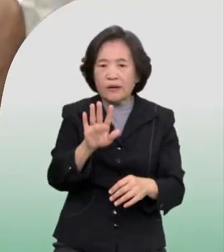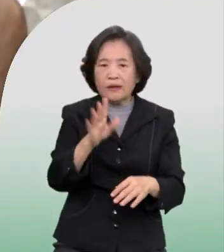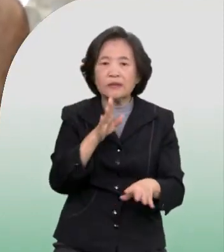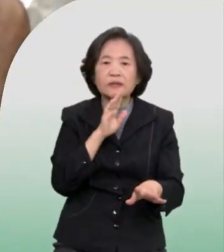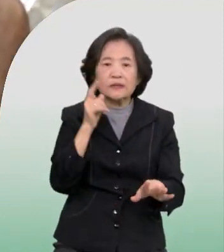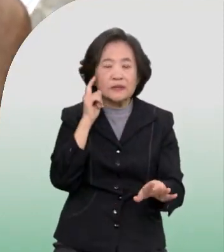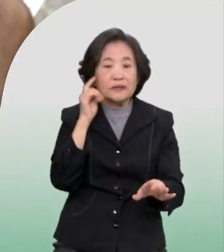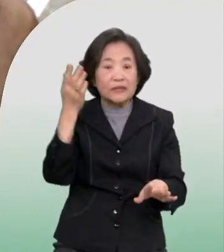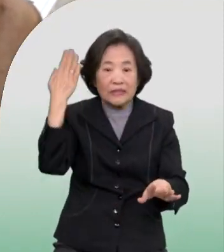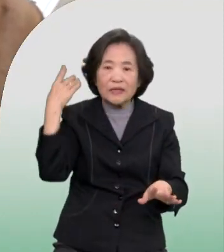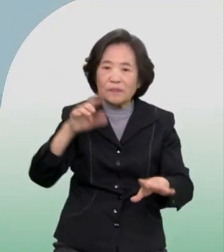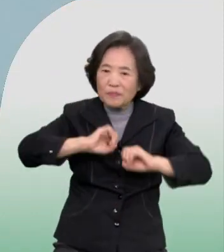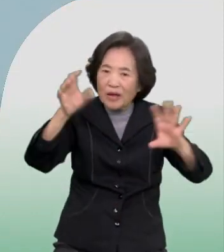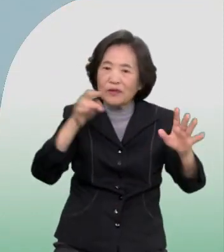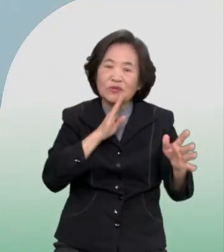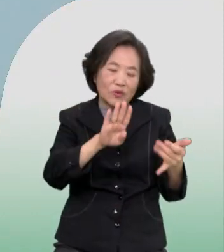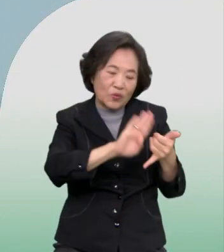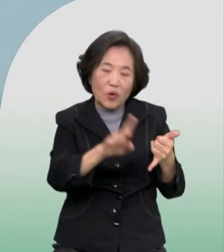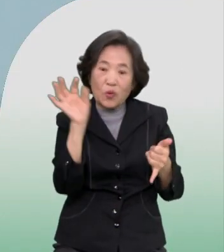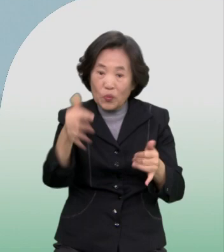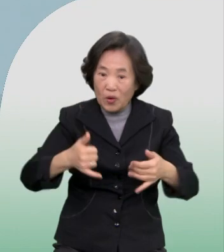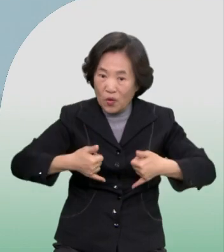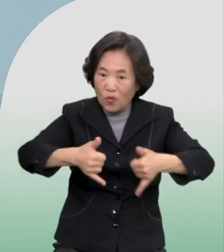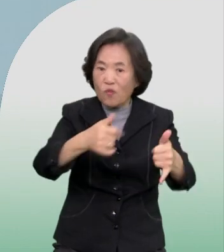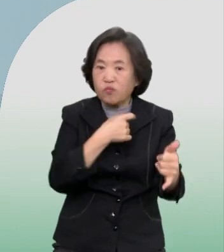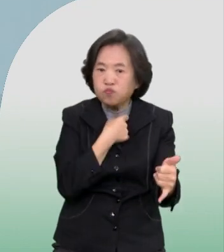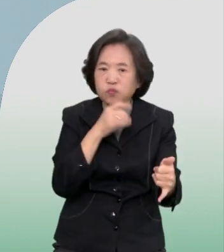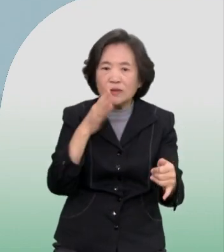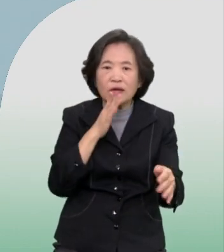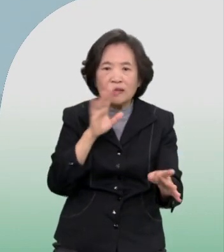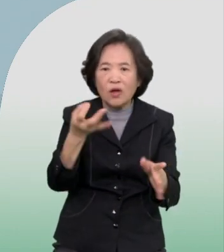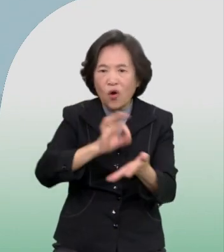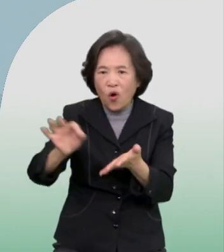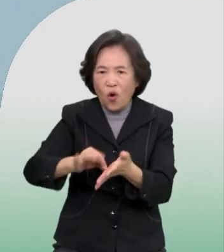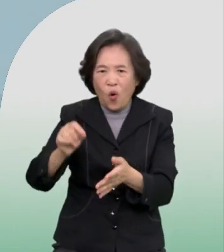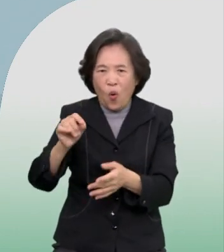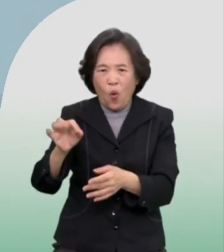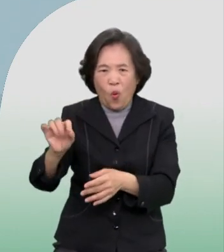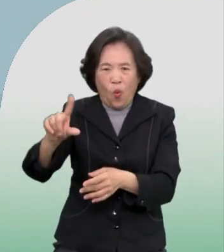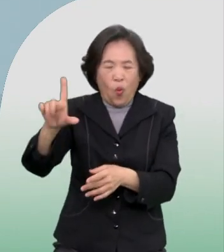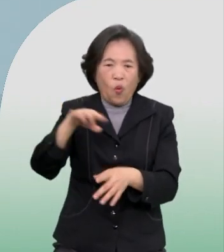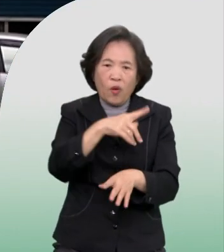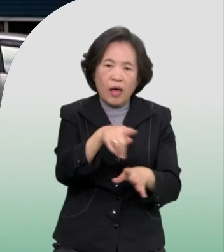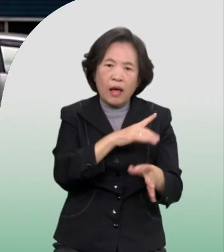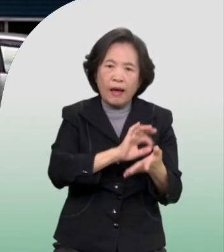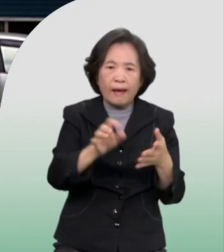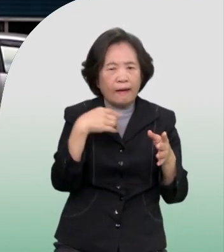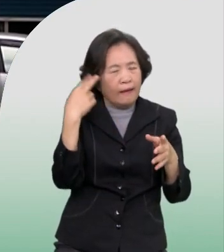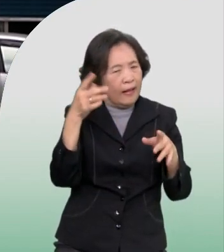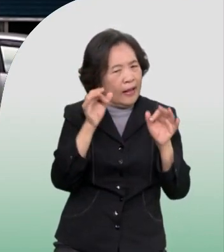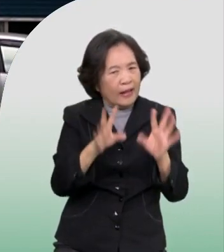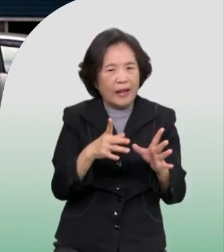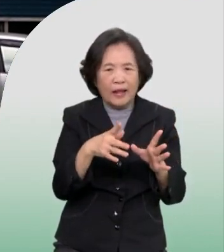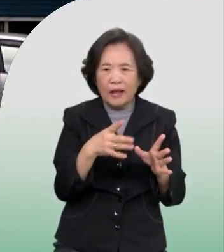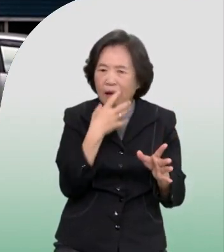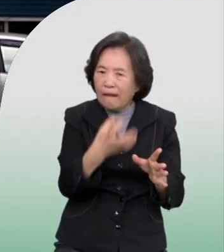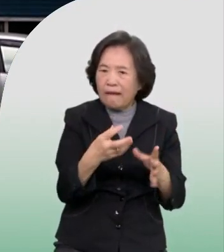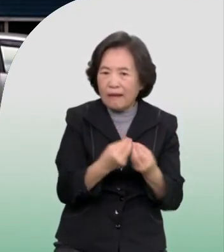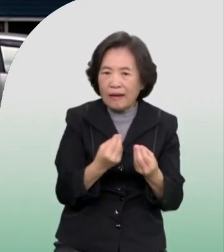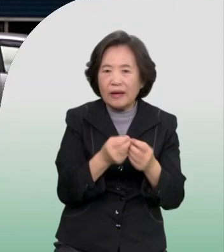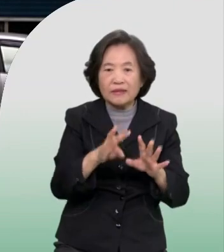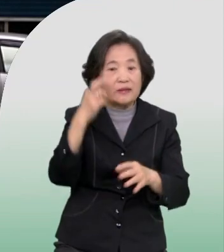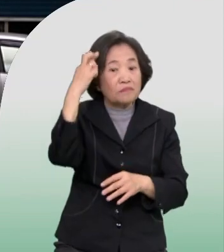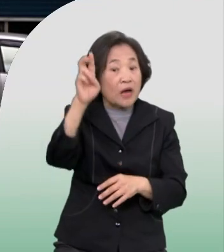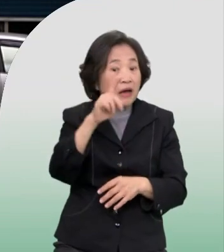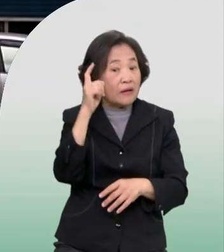过虽然是从业推动快速路苗，但因为新本好业问题受到争议。一下现任立委傅坤基